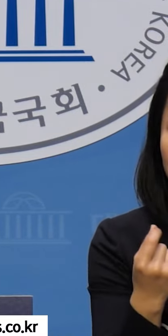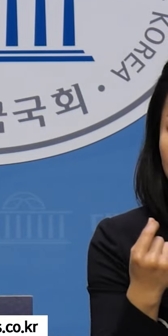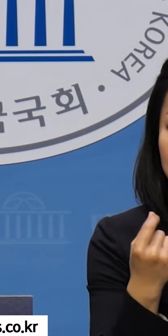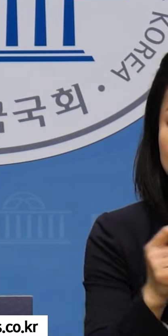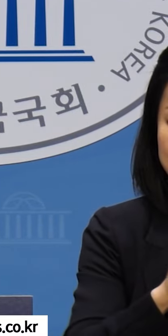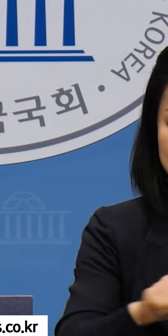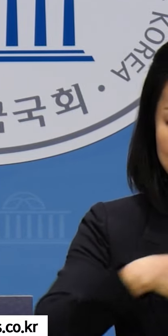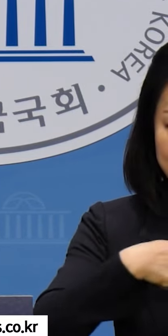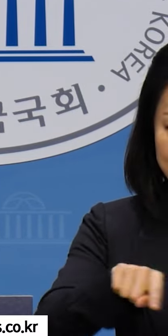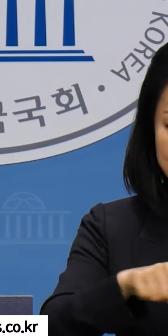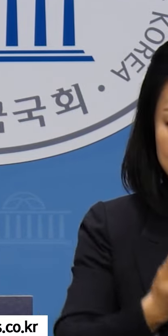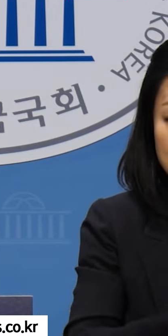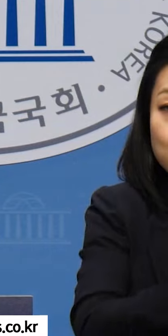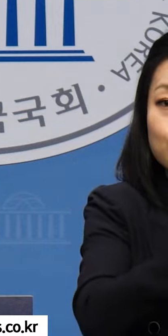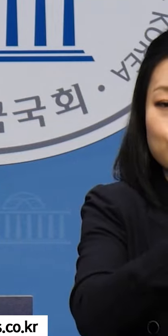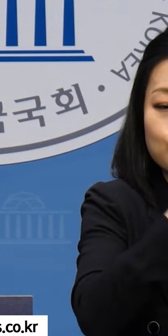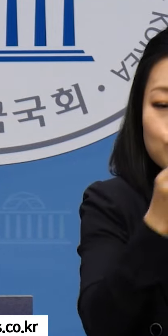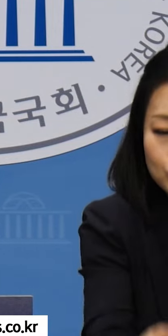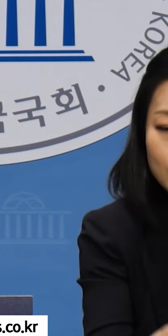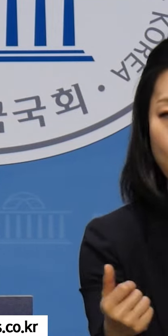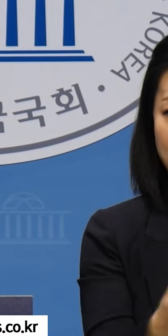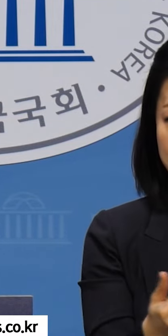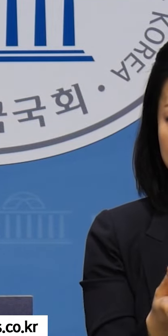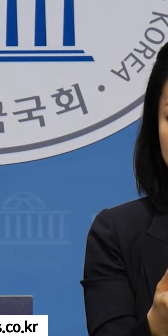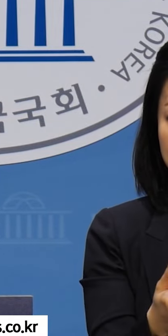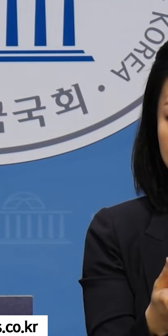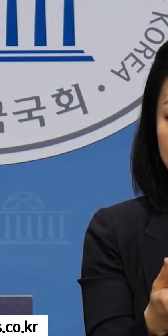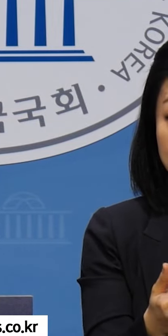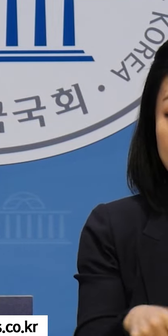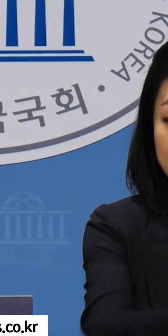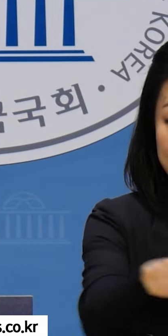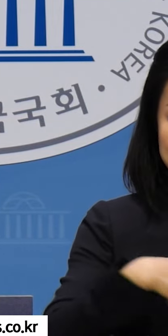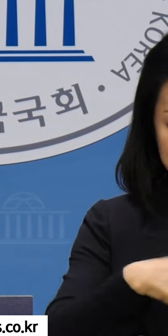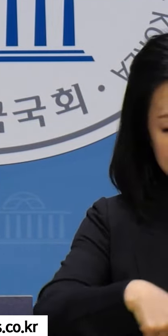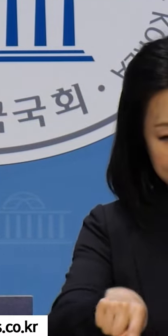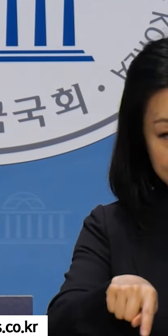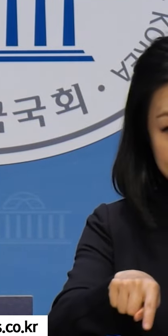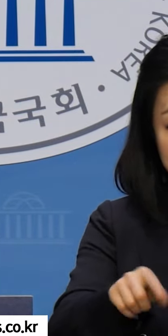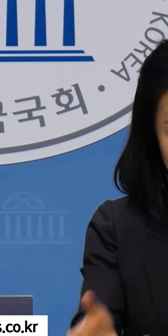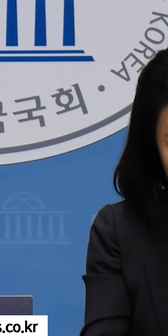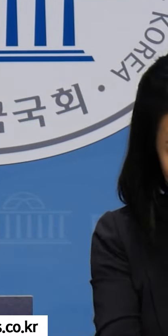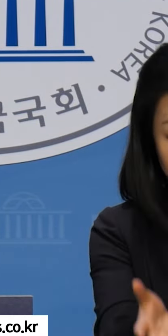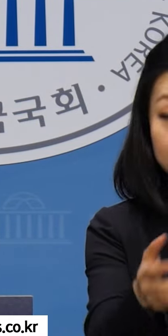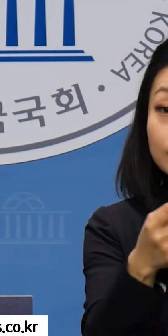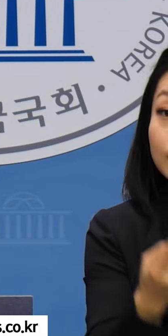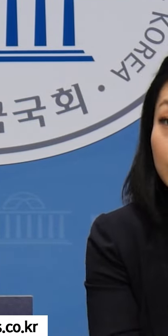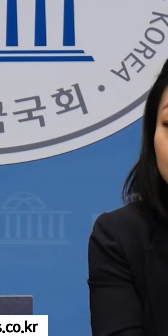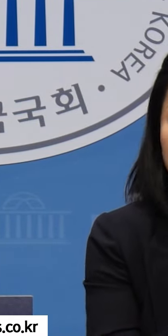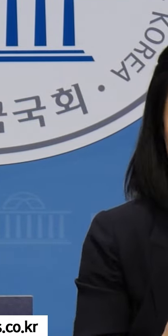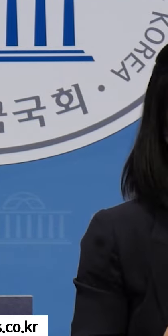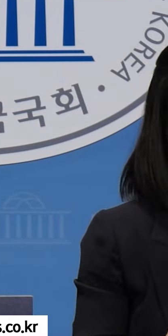회의를 신설해 고도의 자치를 실현하도록 노력하겠습니다 이를 통해 수도권 집중을